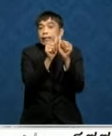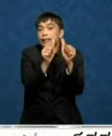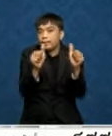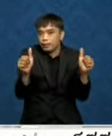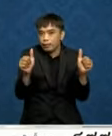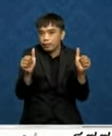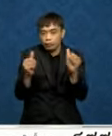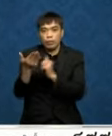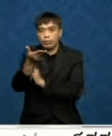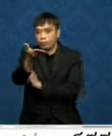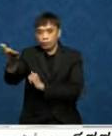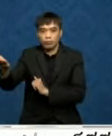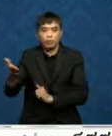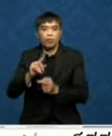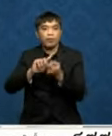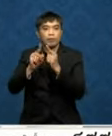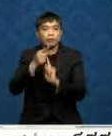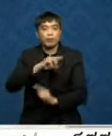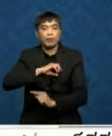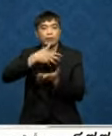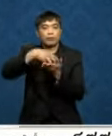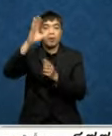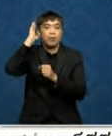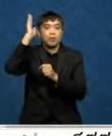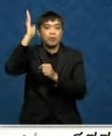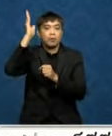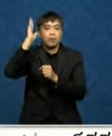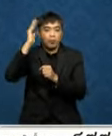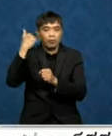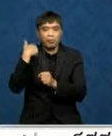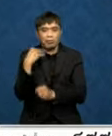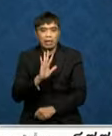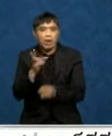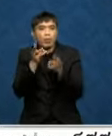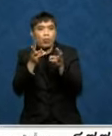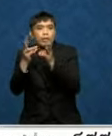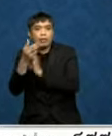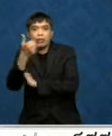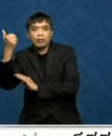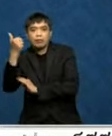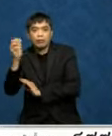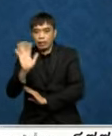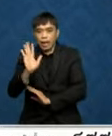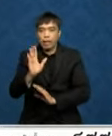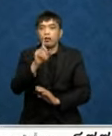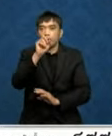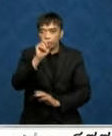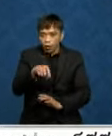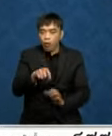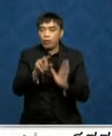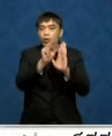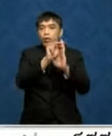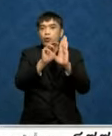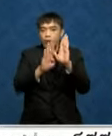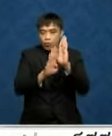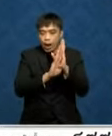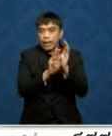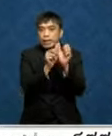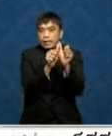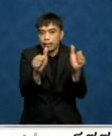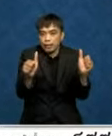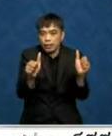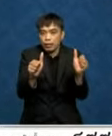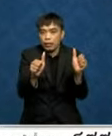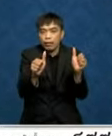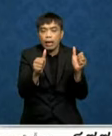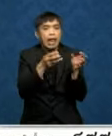อภิปรายก็พูดแล้วครับไม่ใช่ว่าไปใช้วิธีอื่นครับพรรคการเมืองต้องมีนโยบายที่ดีแล้วถ้าจะดี